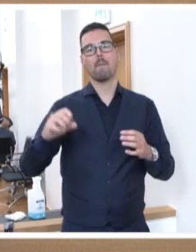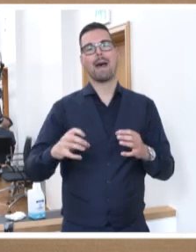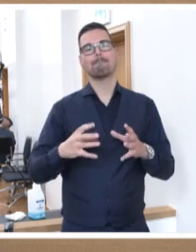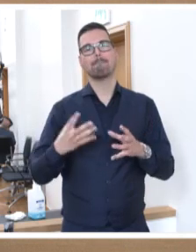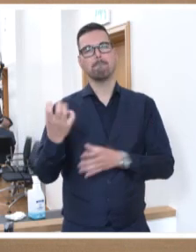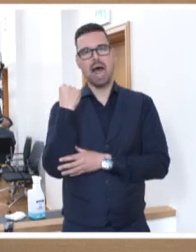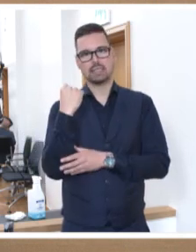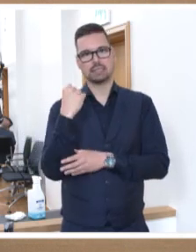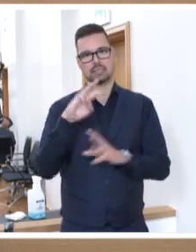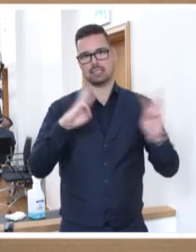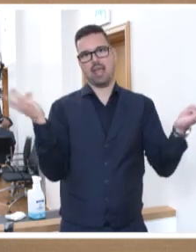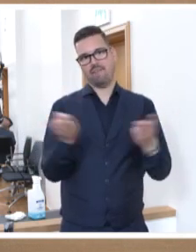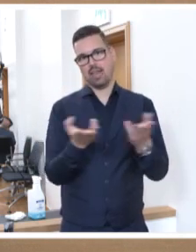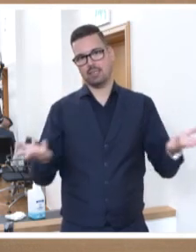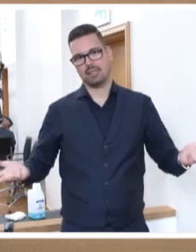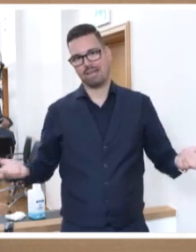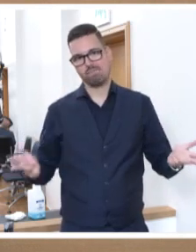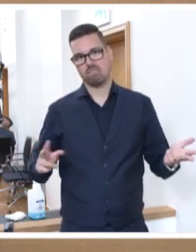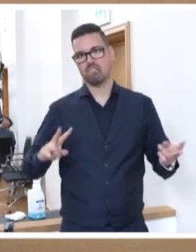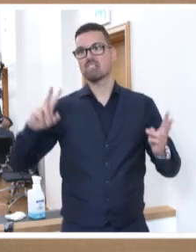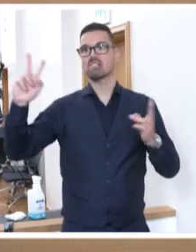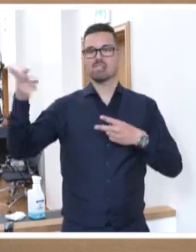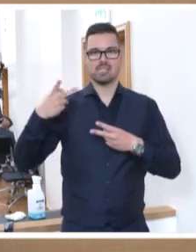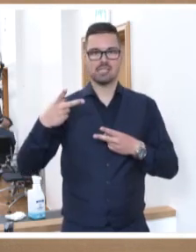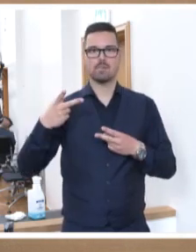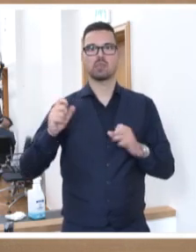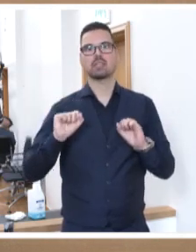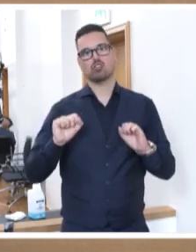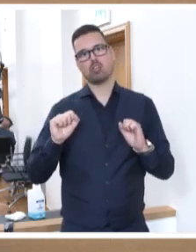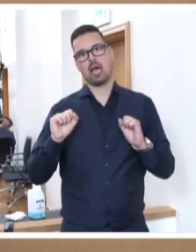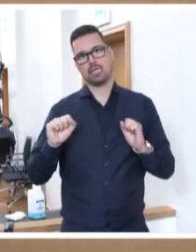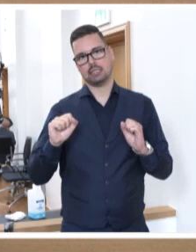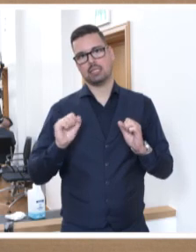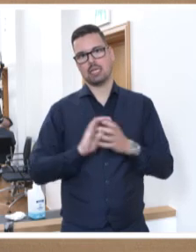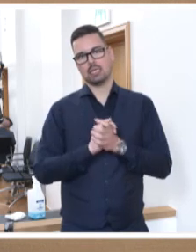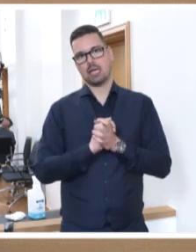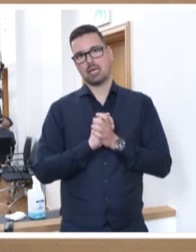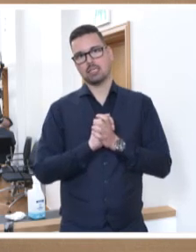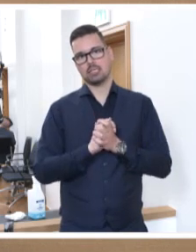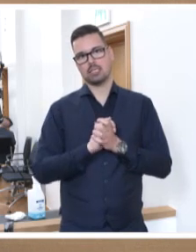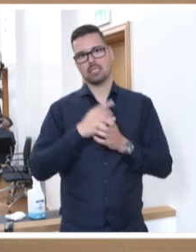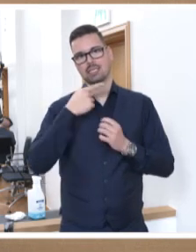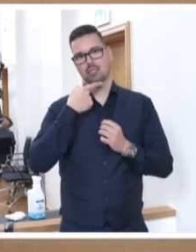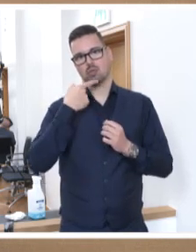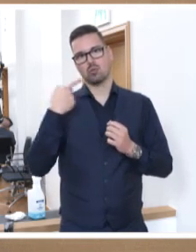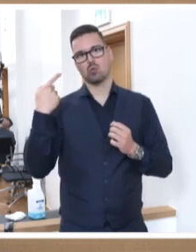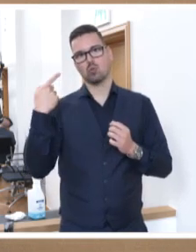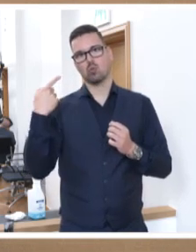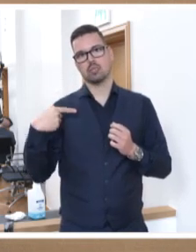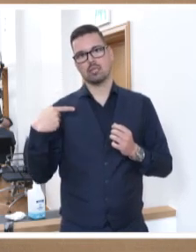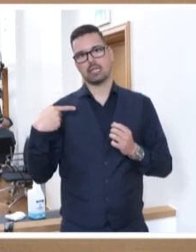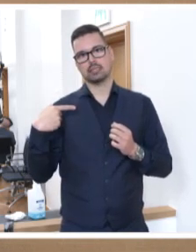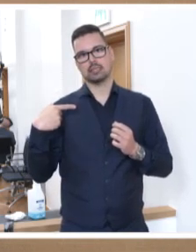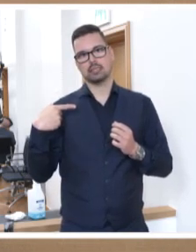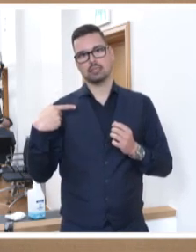Im Gegenzug erhalten sie Sicherheitsgarantien von Russland, den USA und